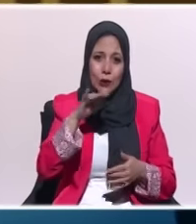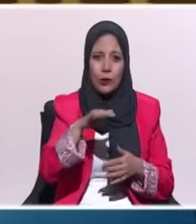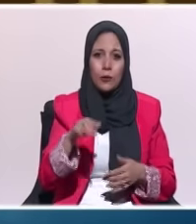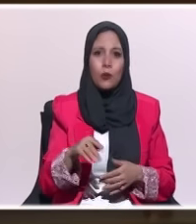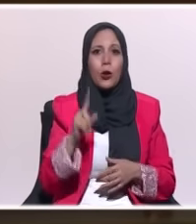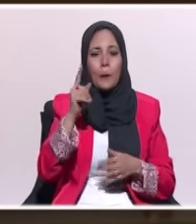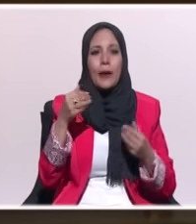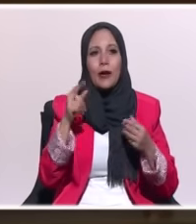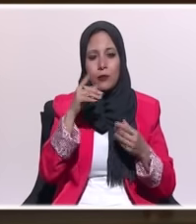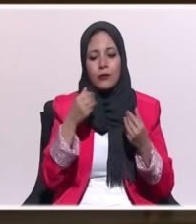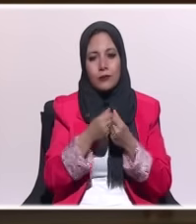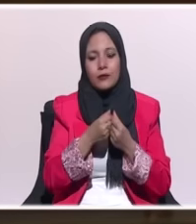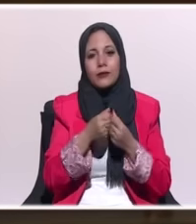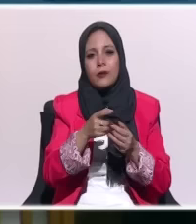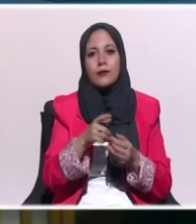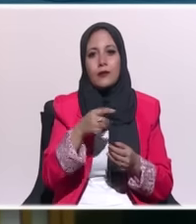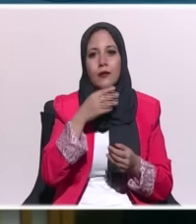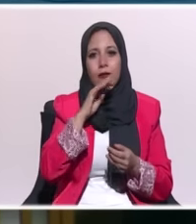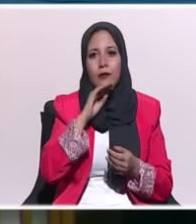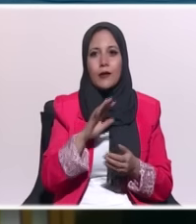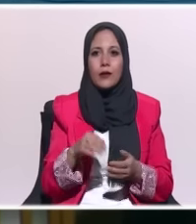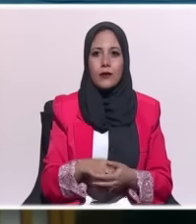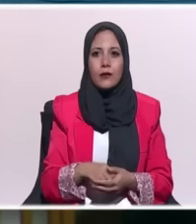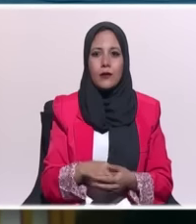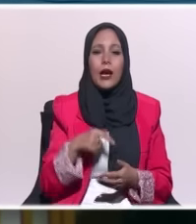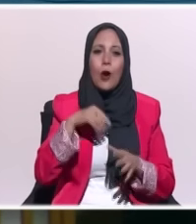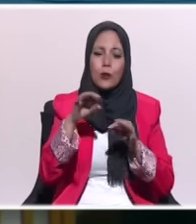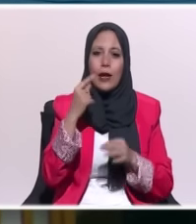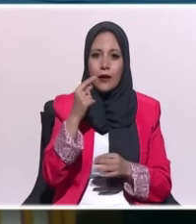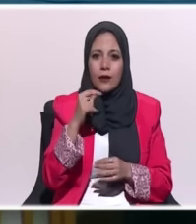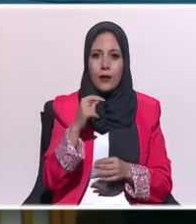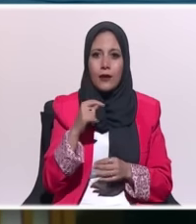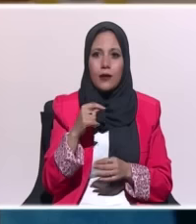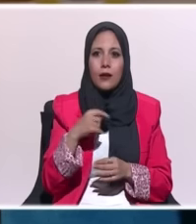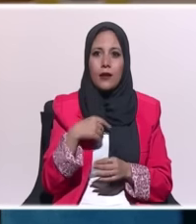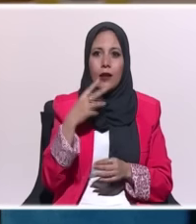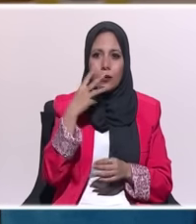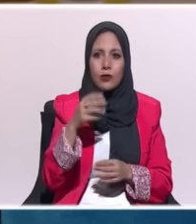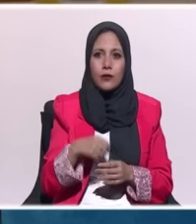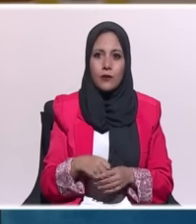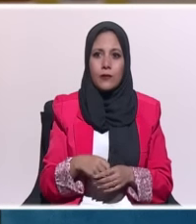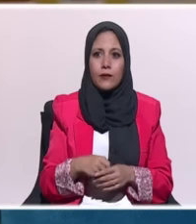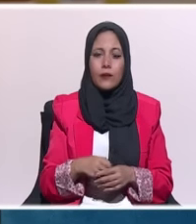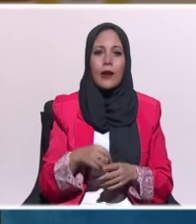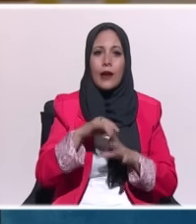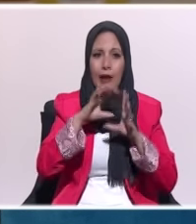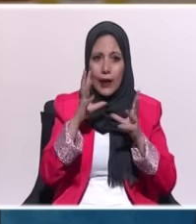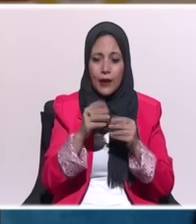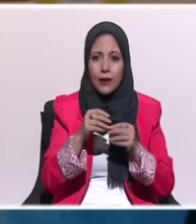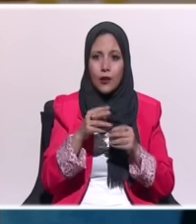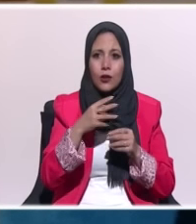ربنا يخليكوا لبعض. ليه طلب اخير؟ اتفضل. امنية عيني حد